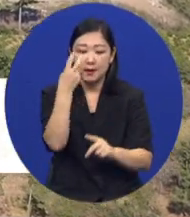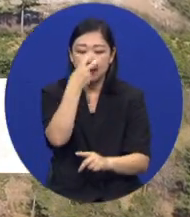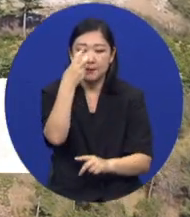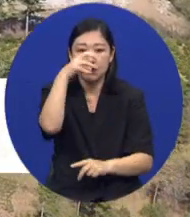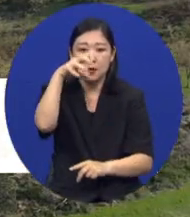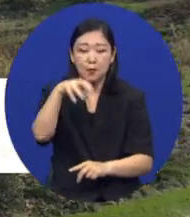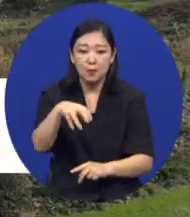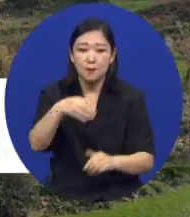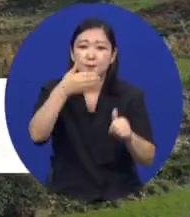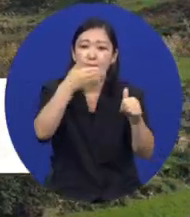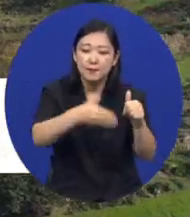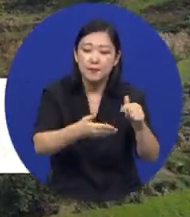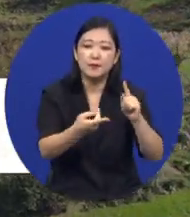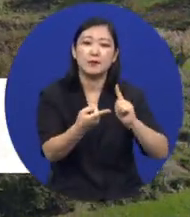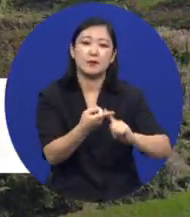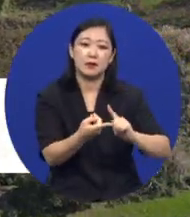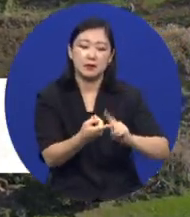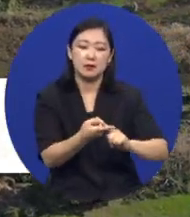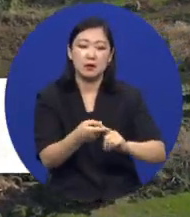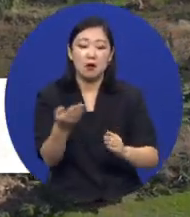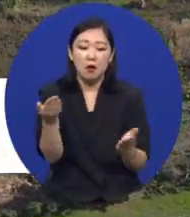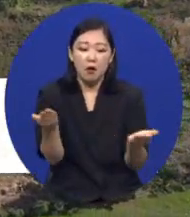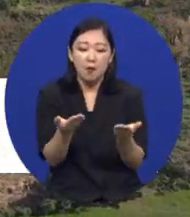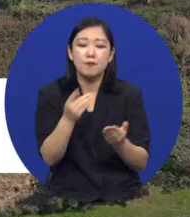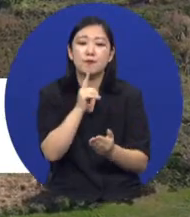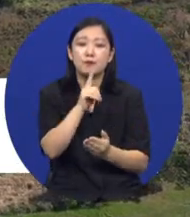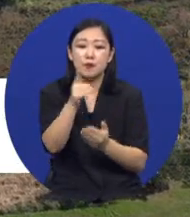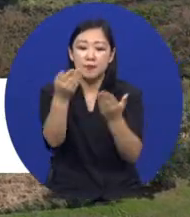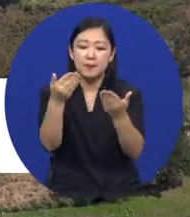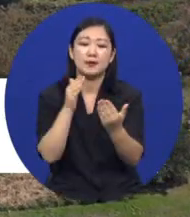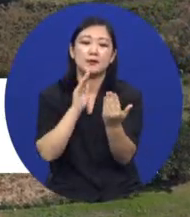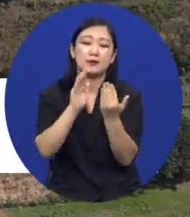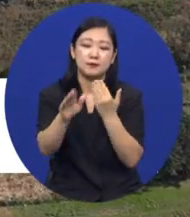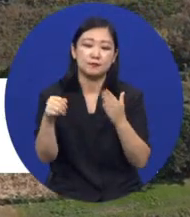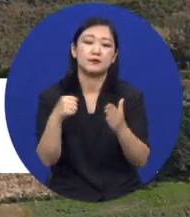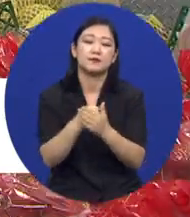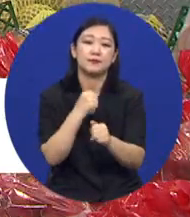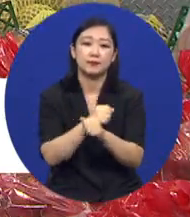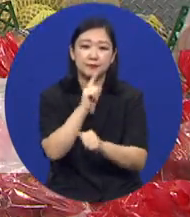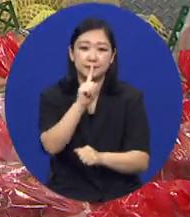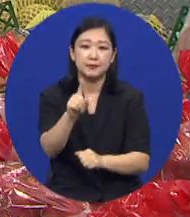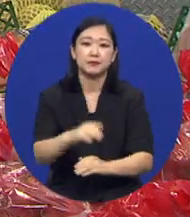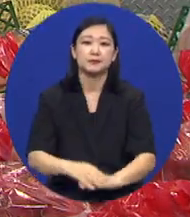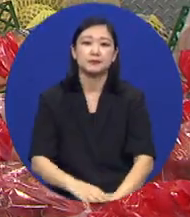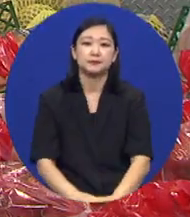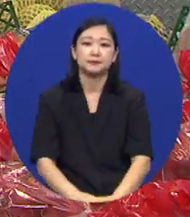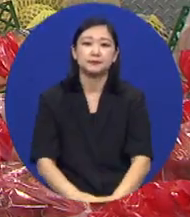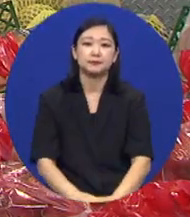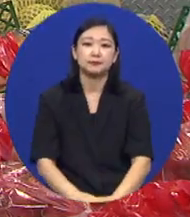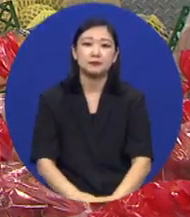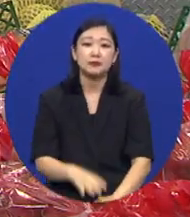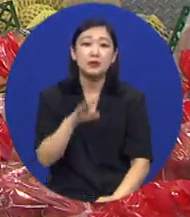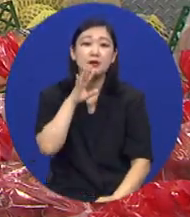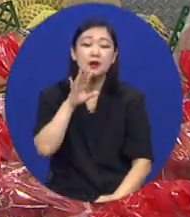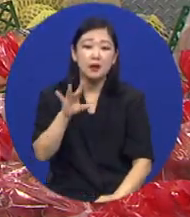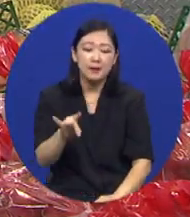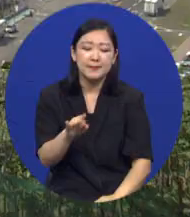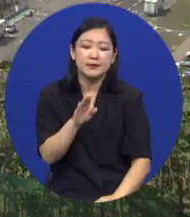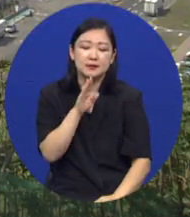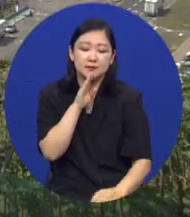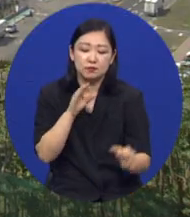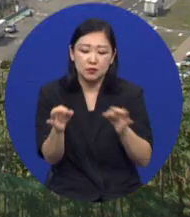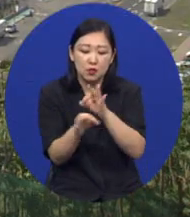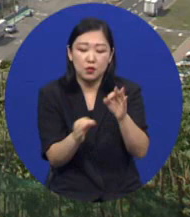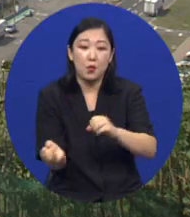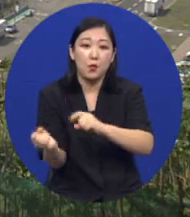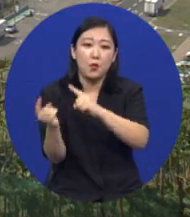감사를 요청할지에 대해서도 업무 보고를 받은 이후에 결정하겠다고 밝혔습니다. 다만 실물 경제